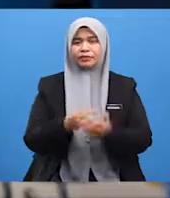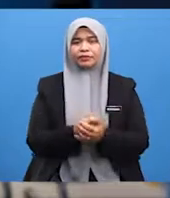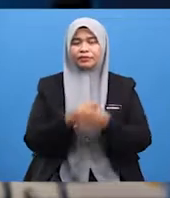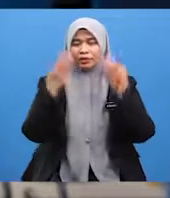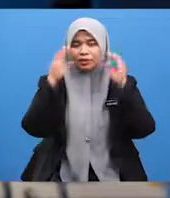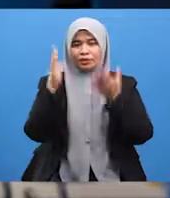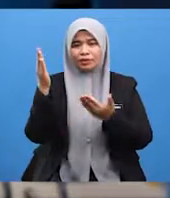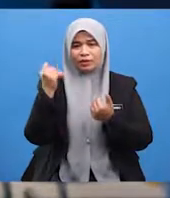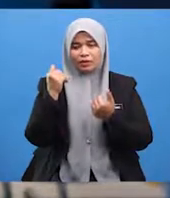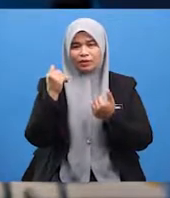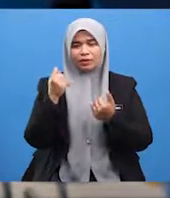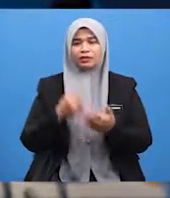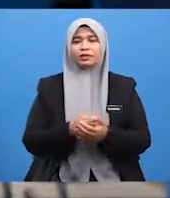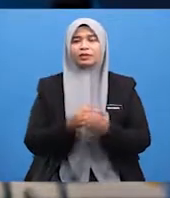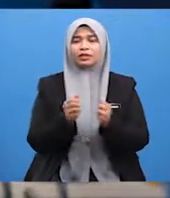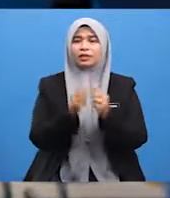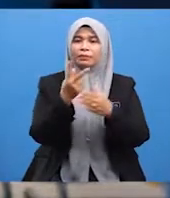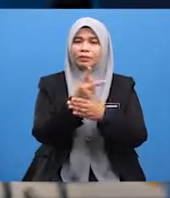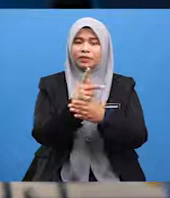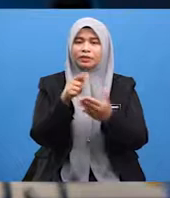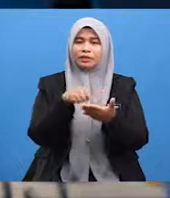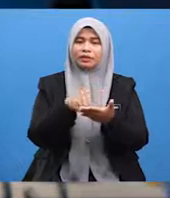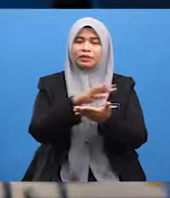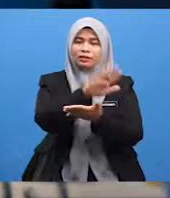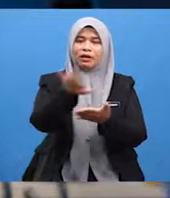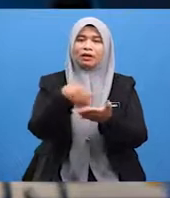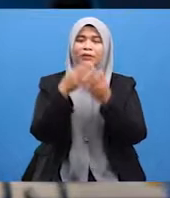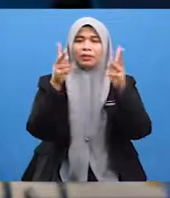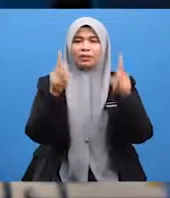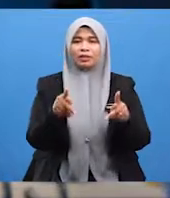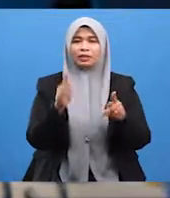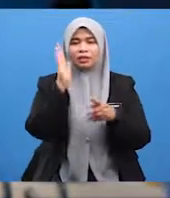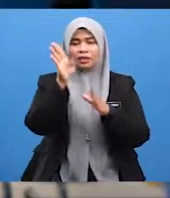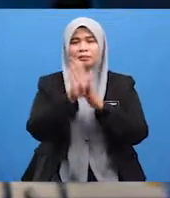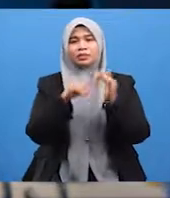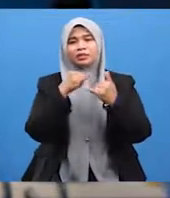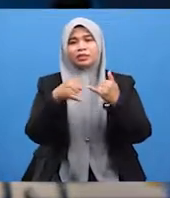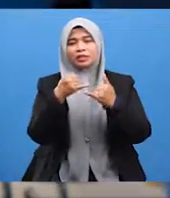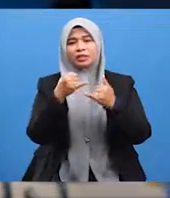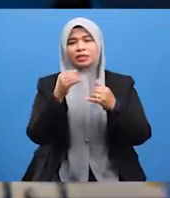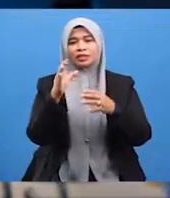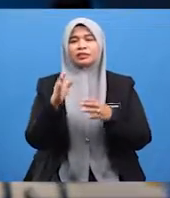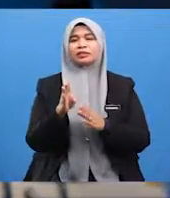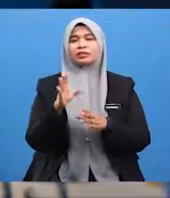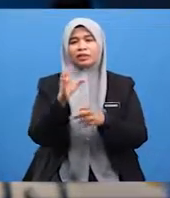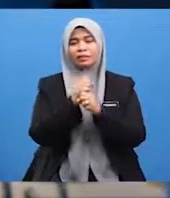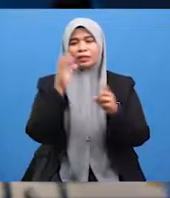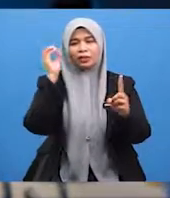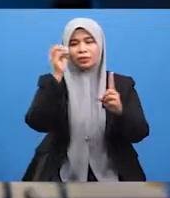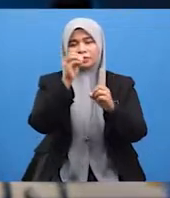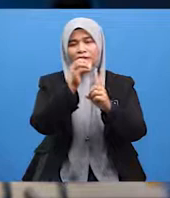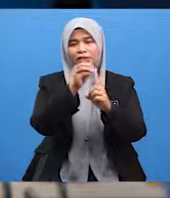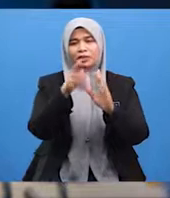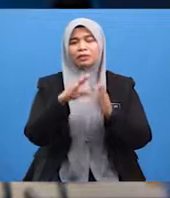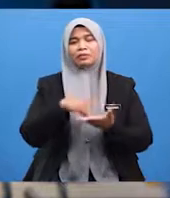Cikgu berharap melalui perkongsian ini, semua pelajar akan berjaya mencapai objektif pembelajaran